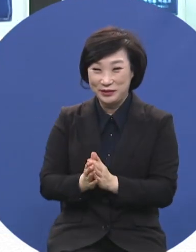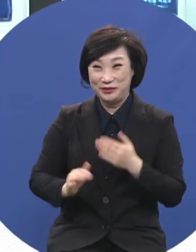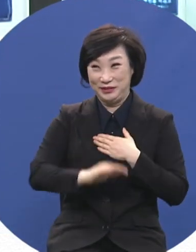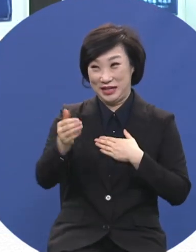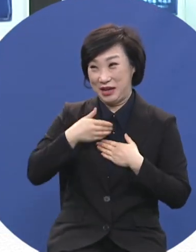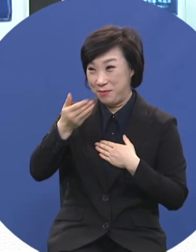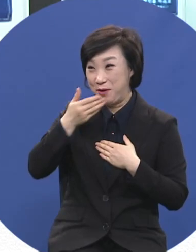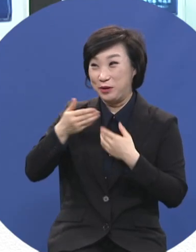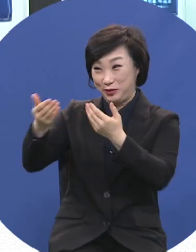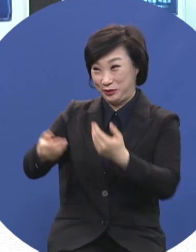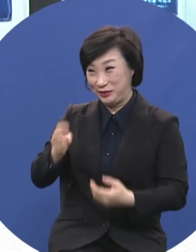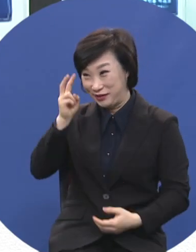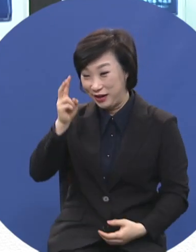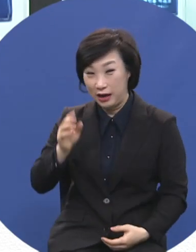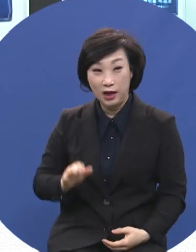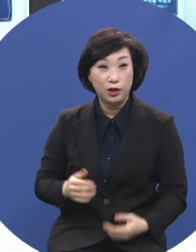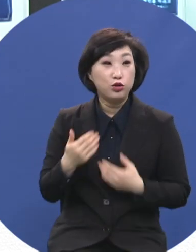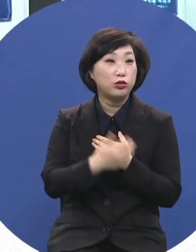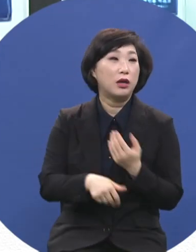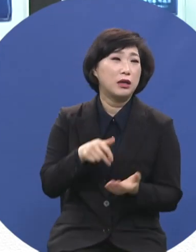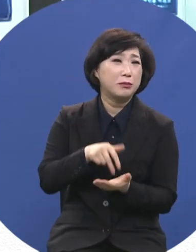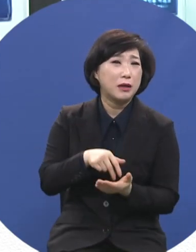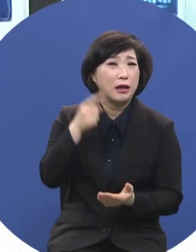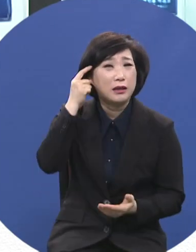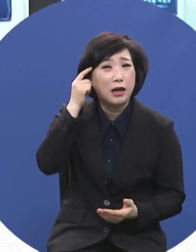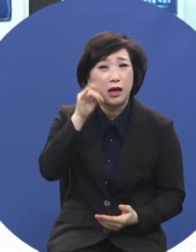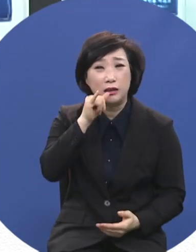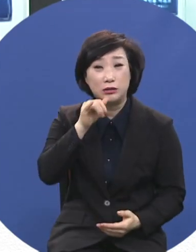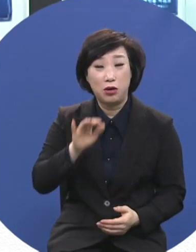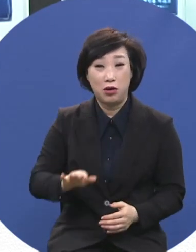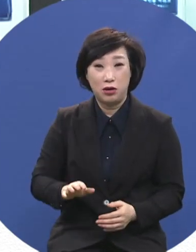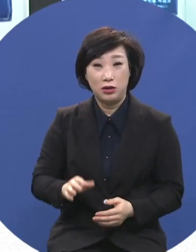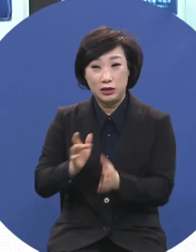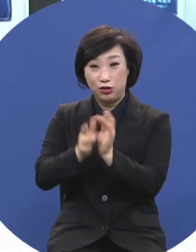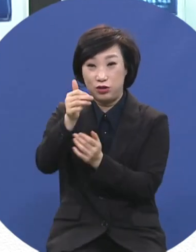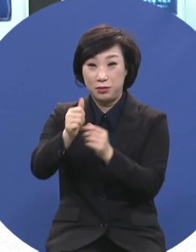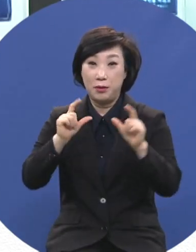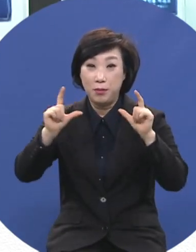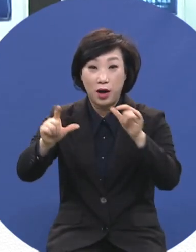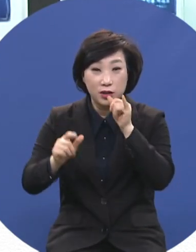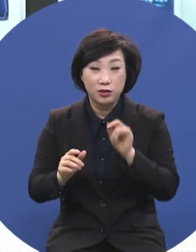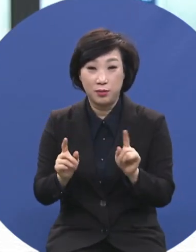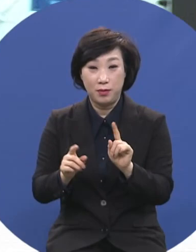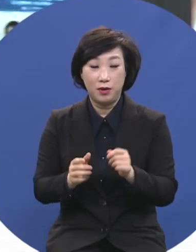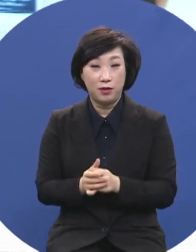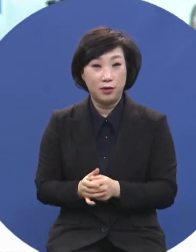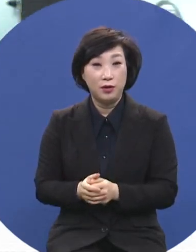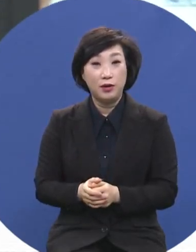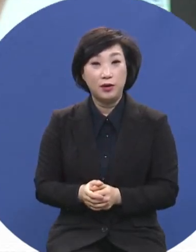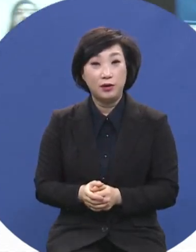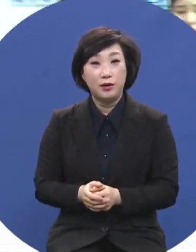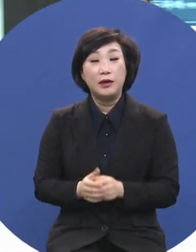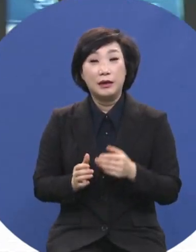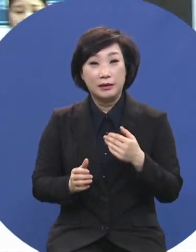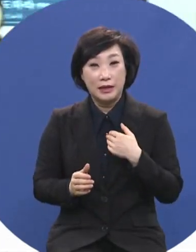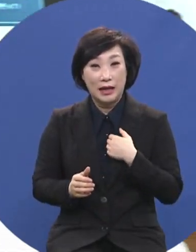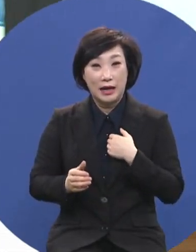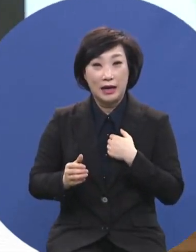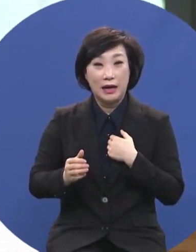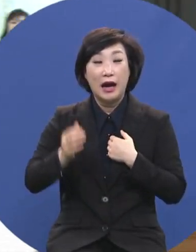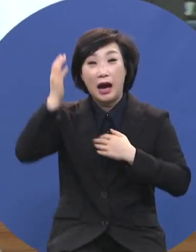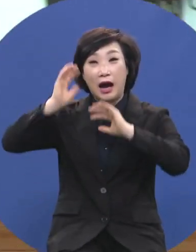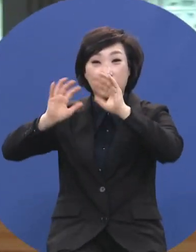먹이지 않겠느냐. 육신적으로 생각해요. 그러다 주께서 말씀하시오. 야, 내가